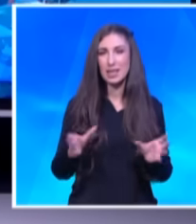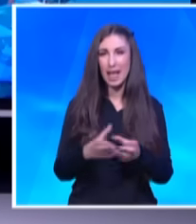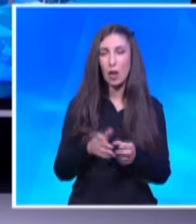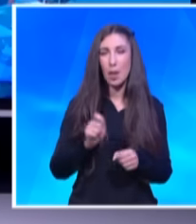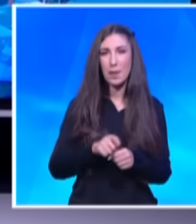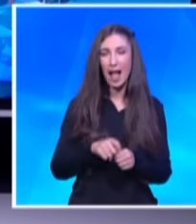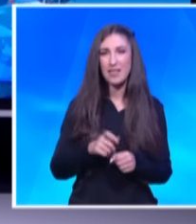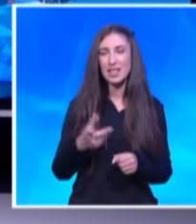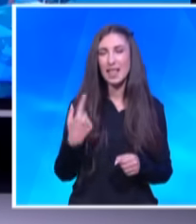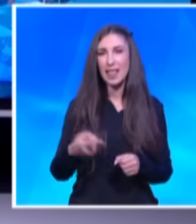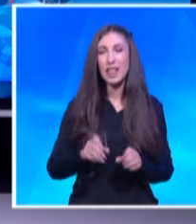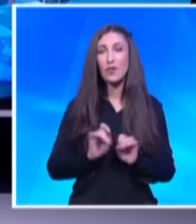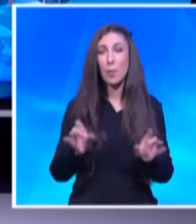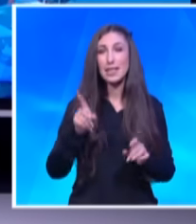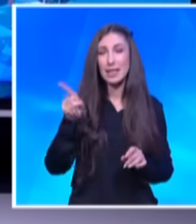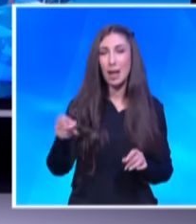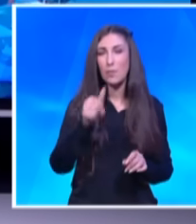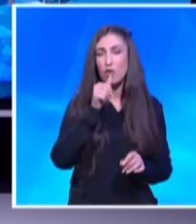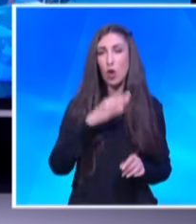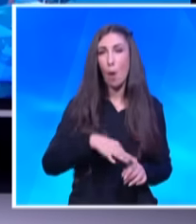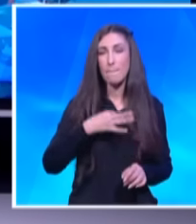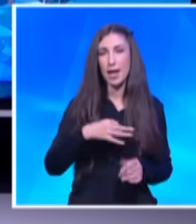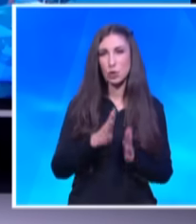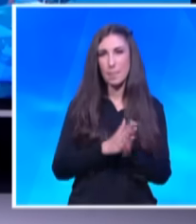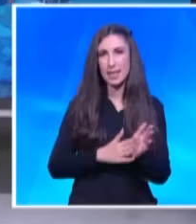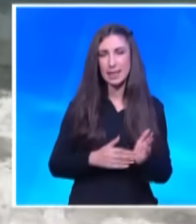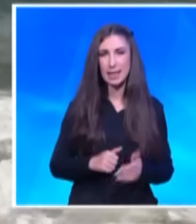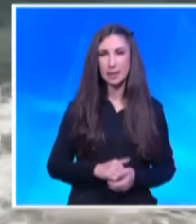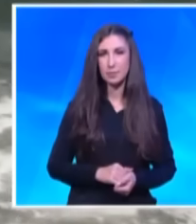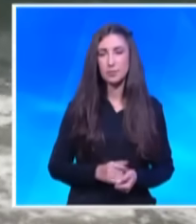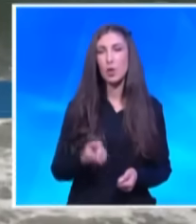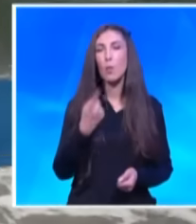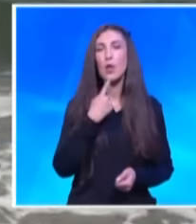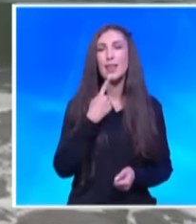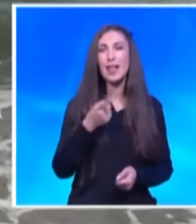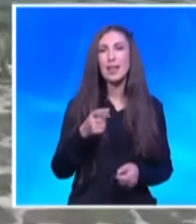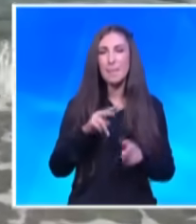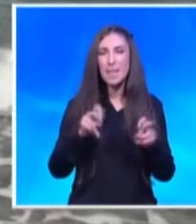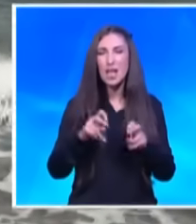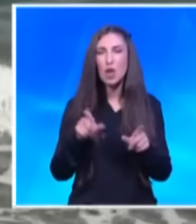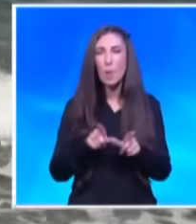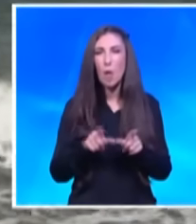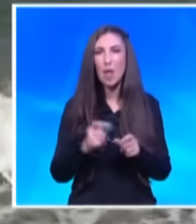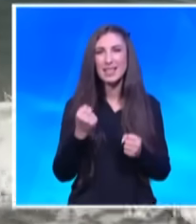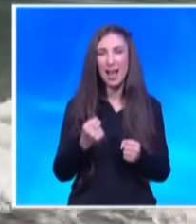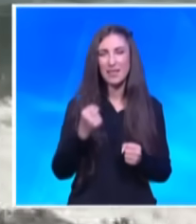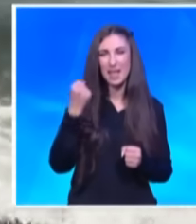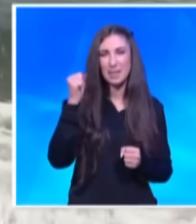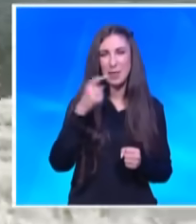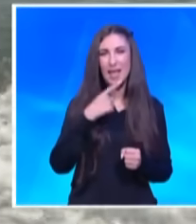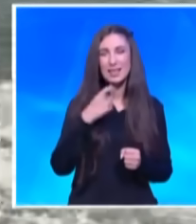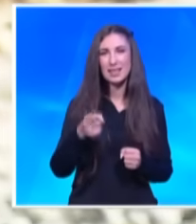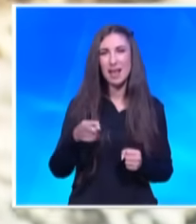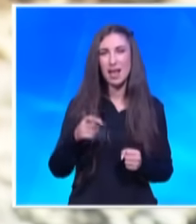след информация, че водата там е опасно мръсна. Понеделник микробиолог от Здравната инспекция в Бургас и екип от